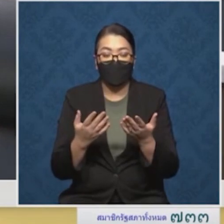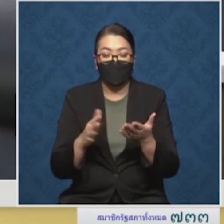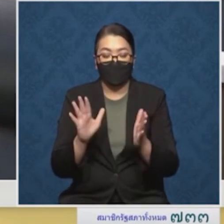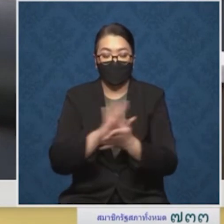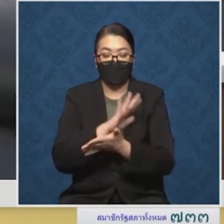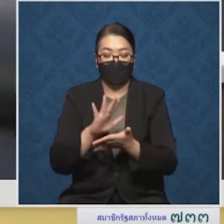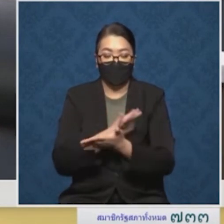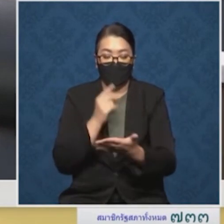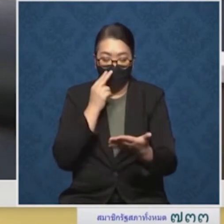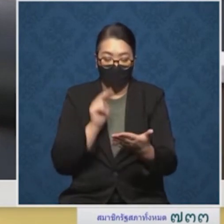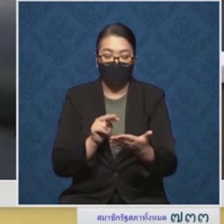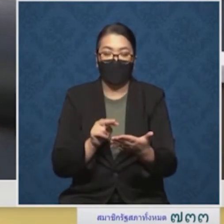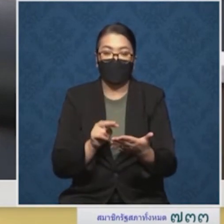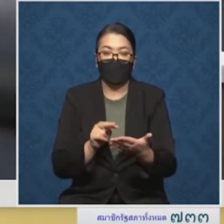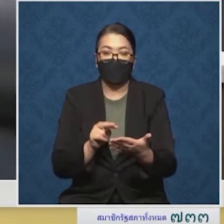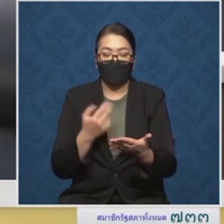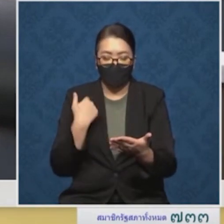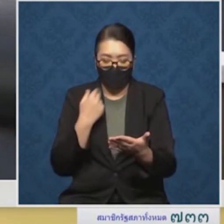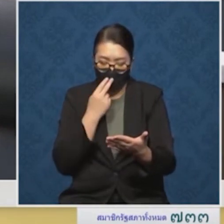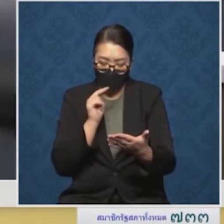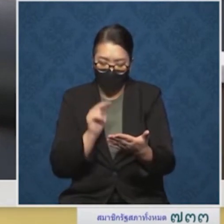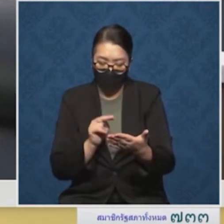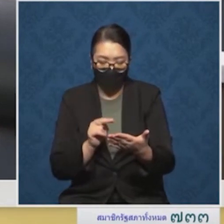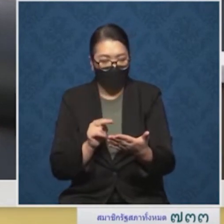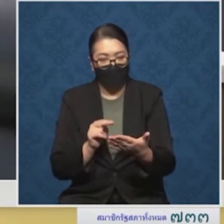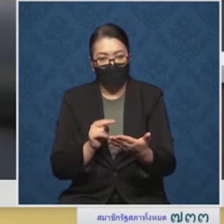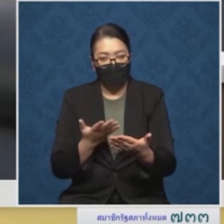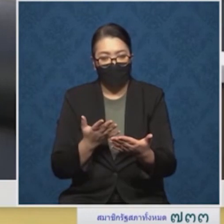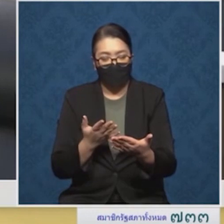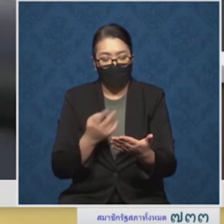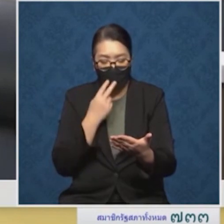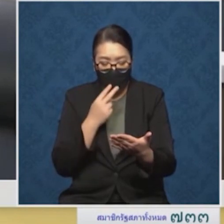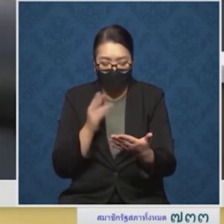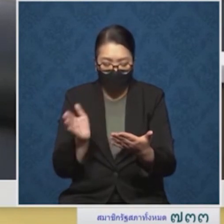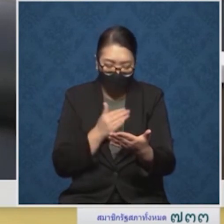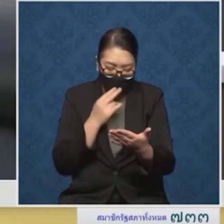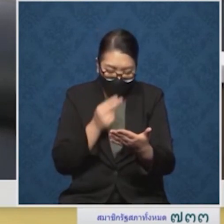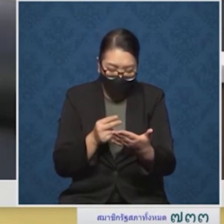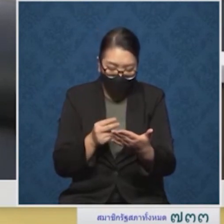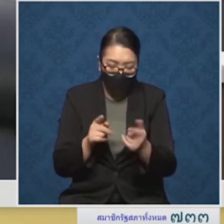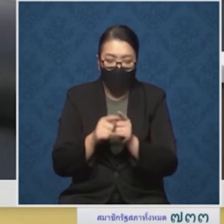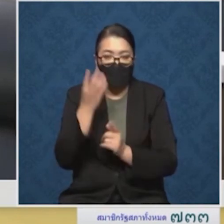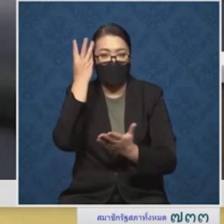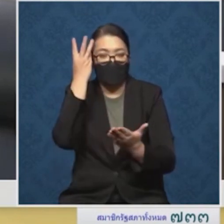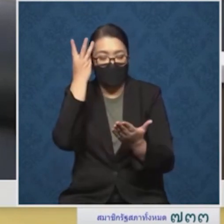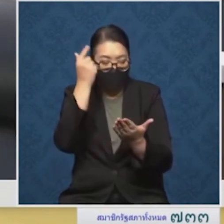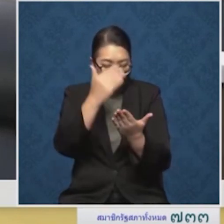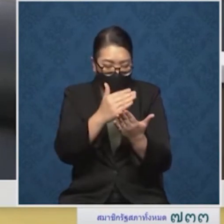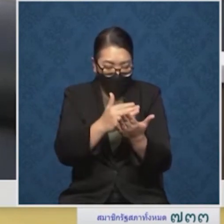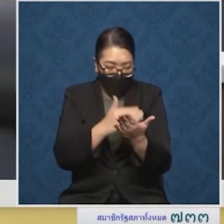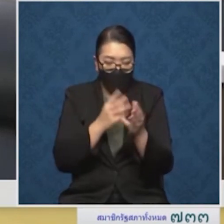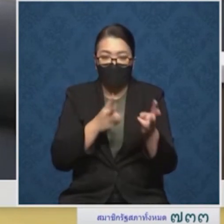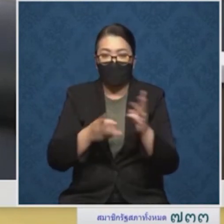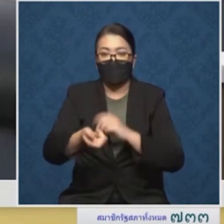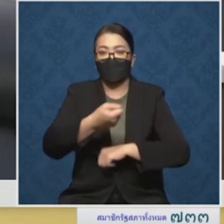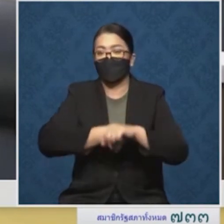เวืข้นหนาแถวะไม่มแนวที่จะฆี้ทางแลแนวปฏ